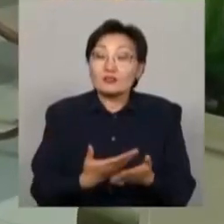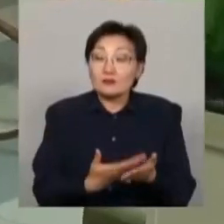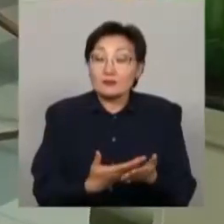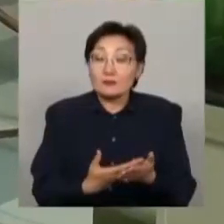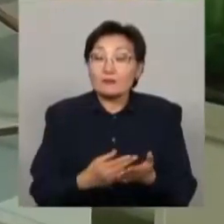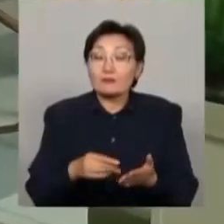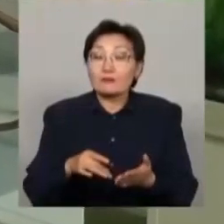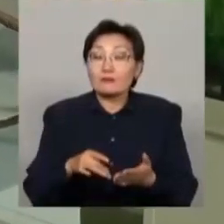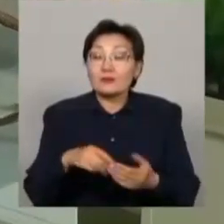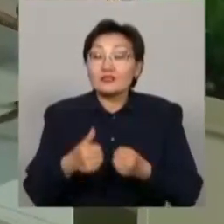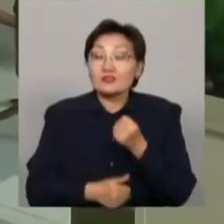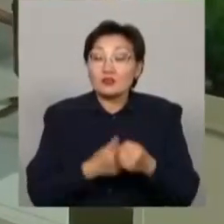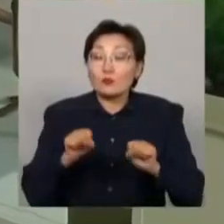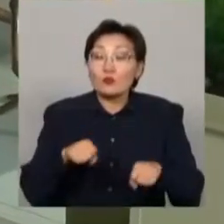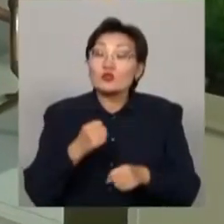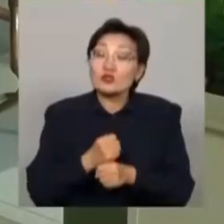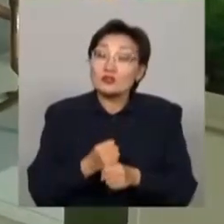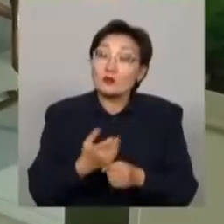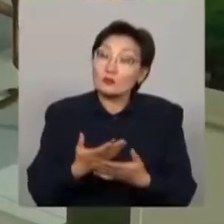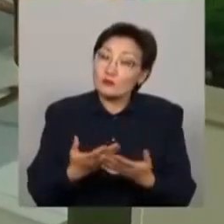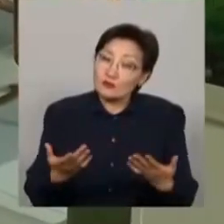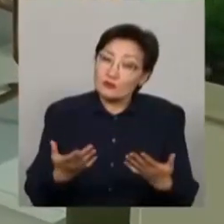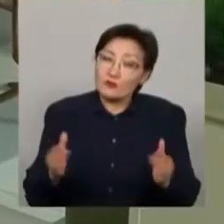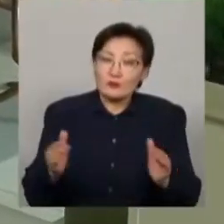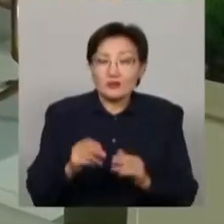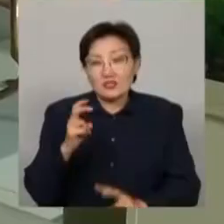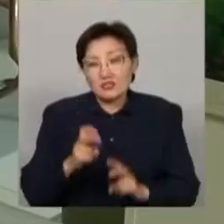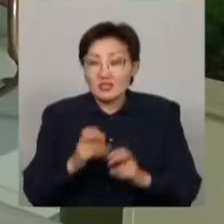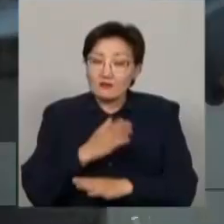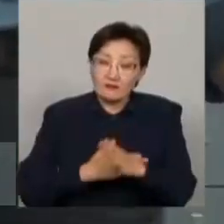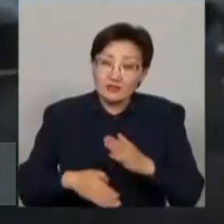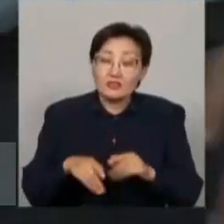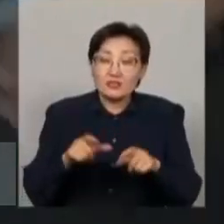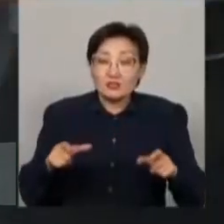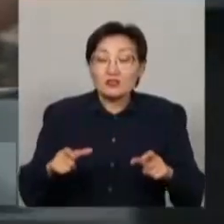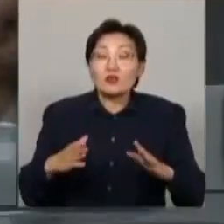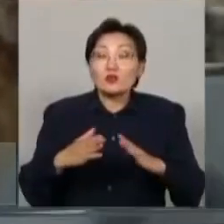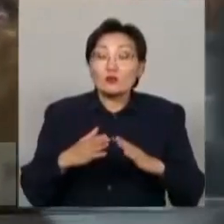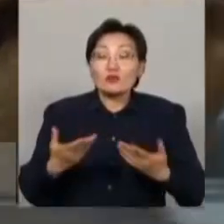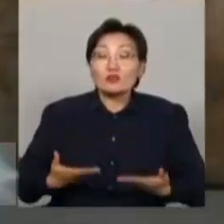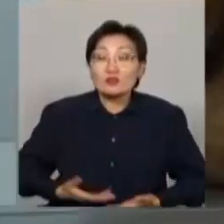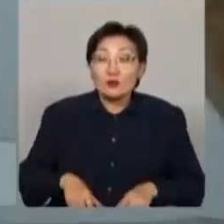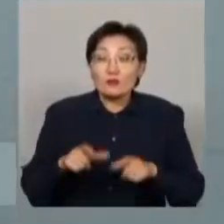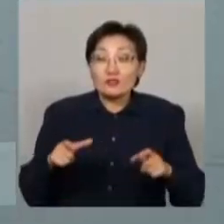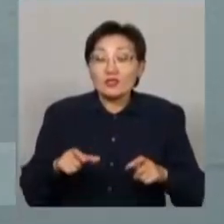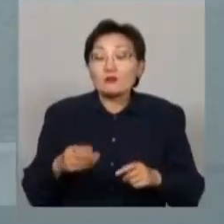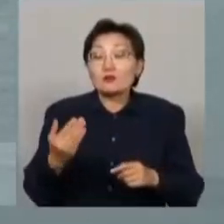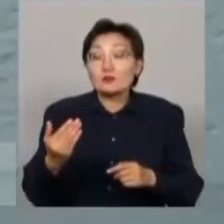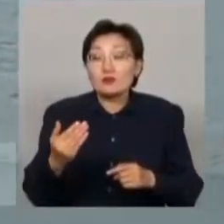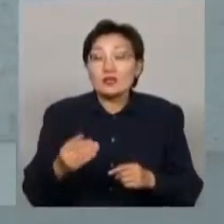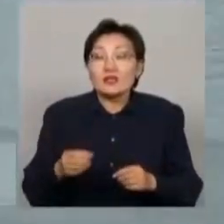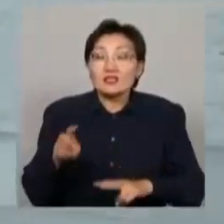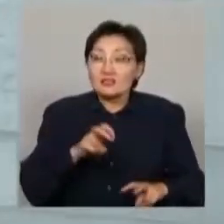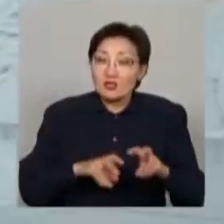предмета, можно сделать какой-то, ну, мини-цех, инвалиды есть, да, надомники. Материалы для арт-изделий Габит Темирбеков не